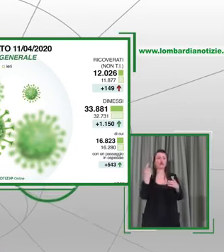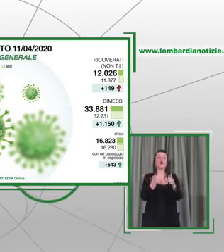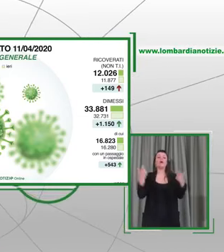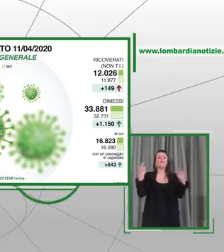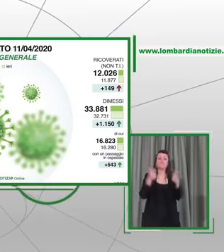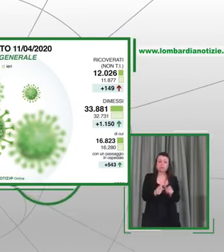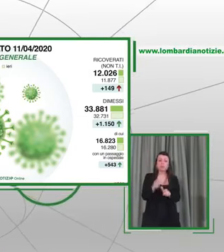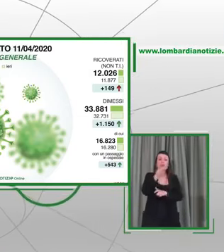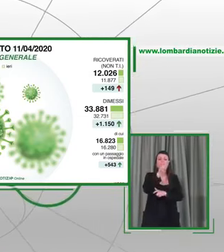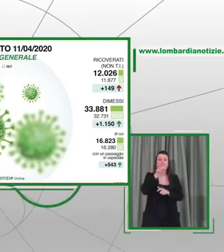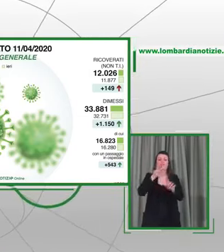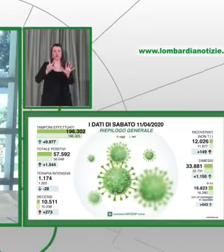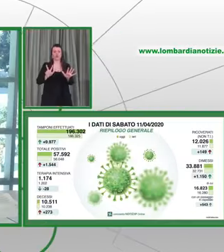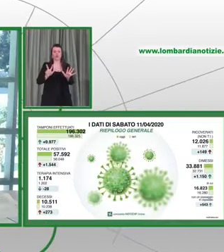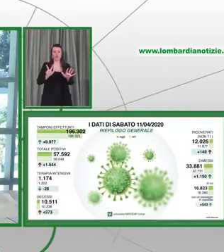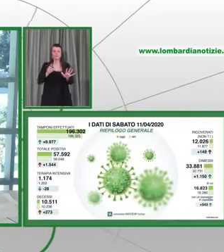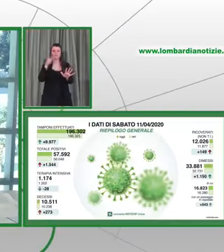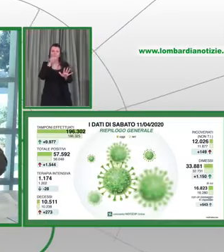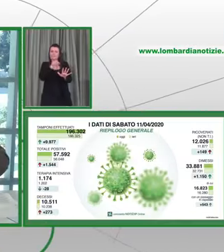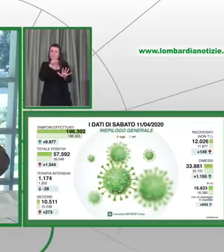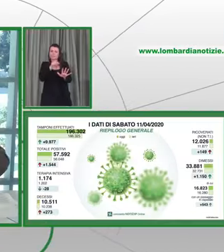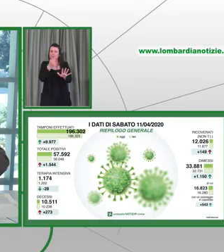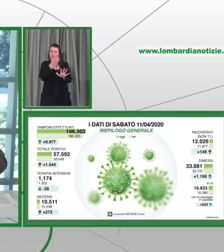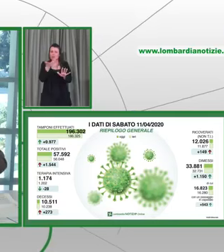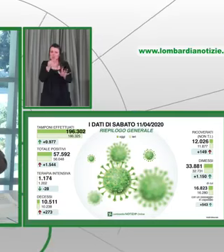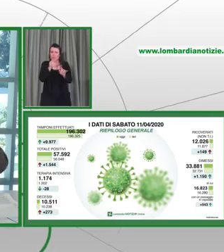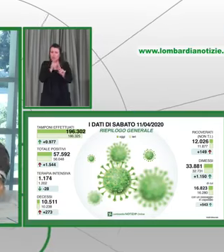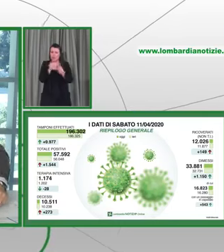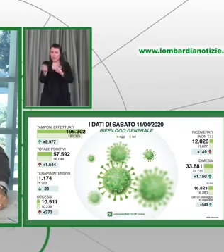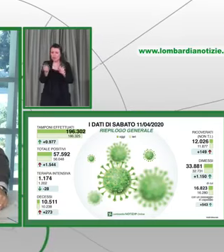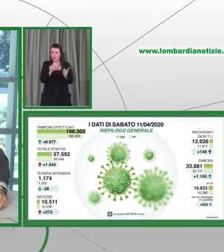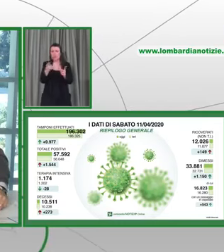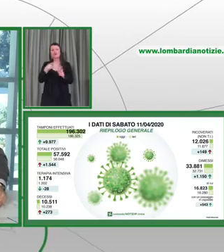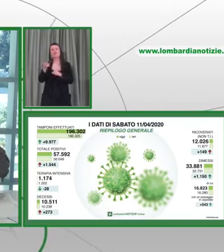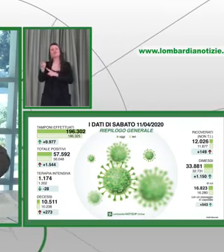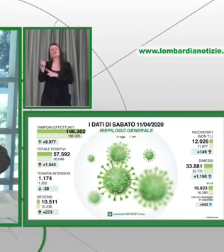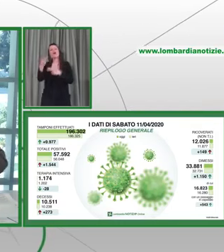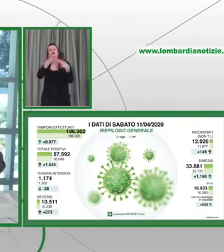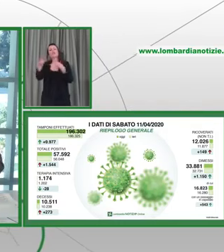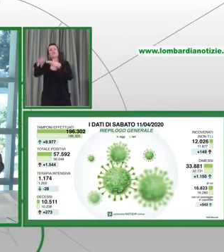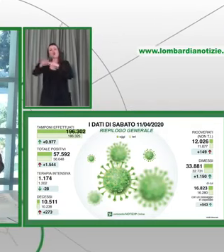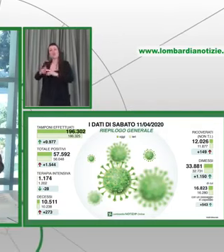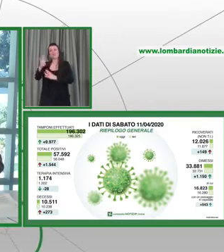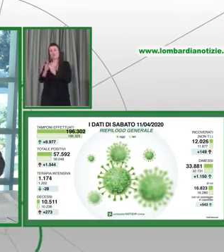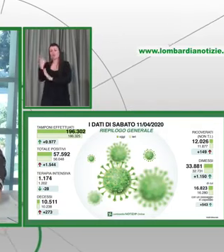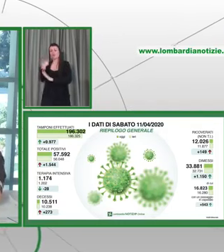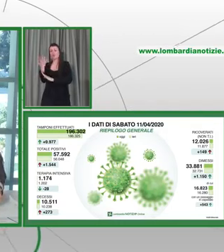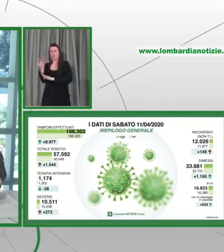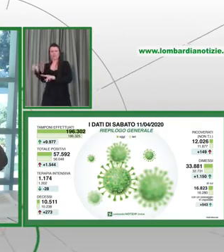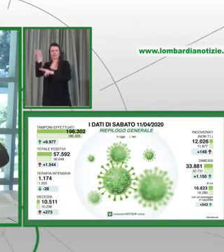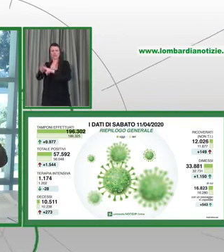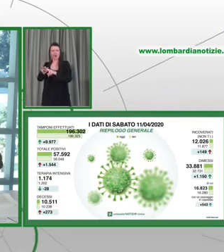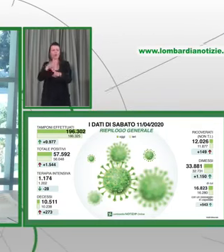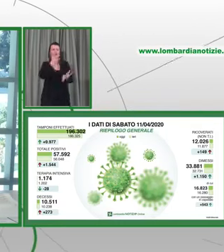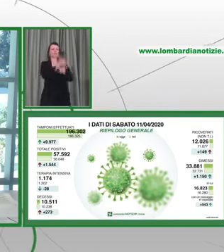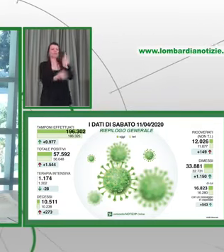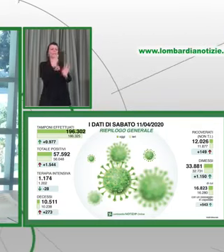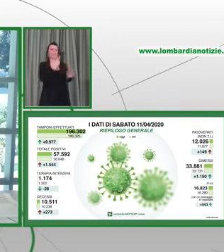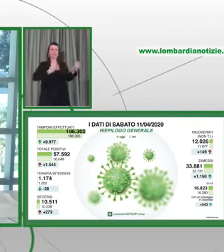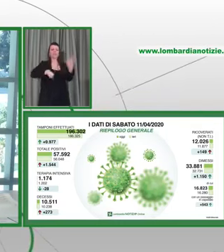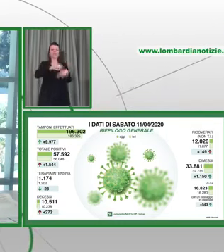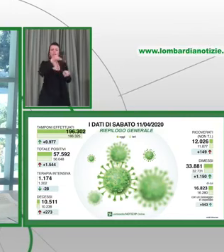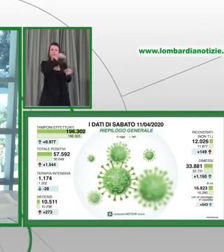questo dato abbiamo un dato dei ricoverati che è quasi doppio rispetto a quello di ieri un dato delle terapie intensive invece che